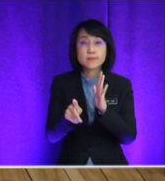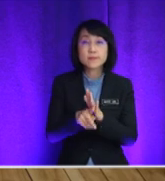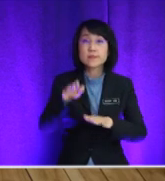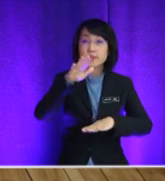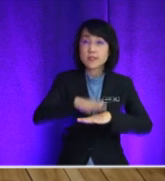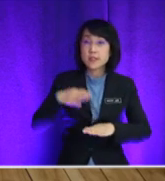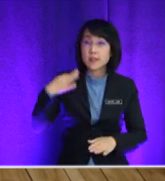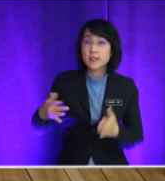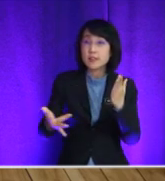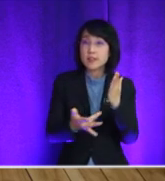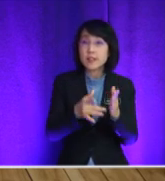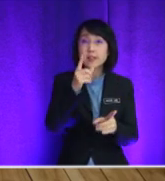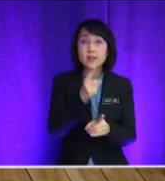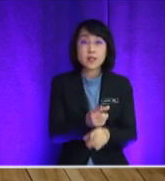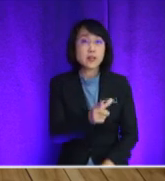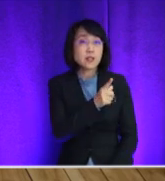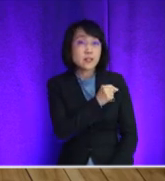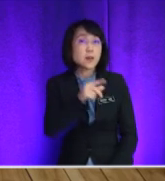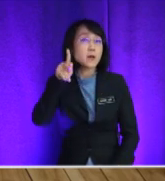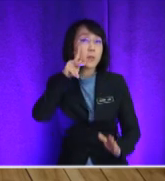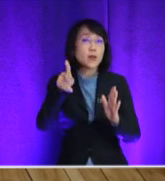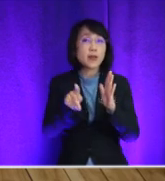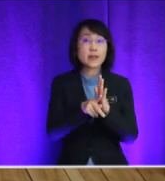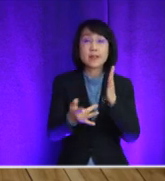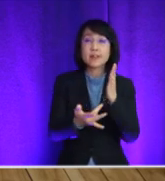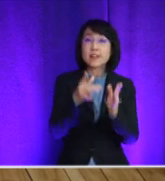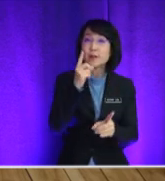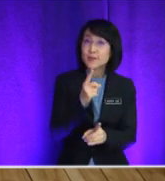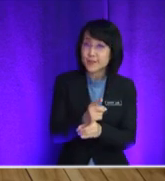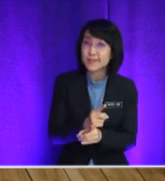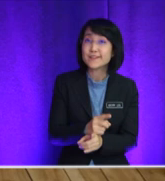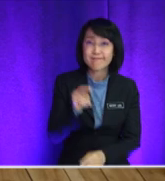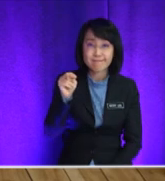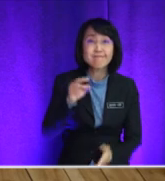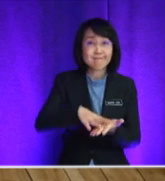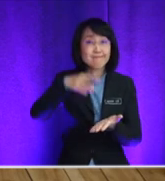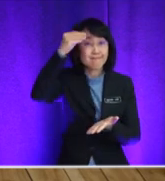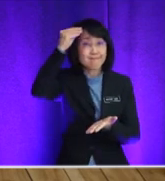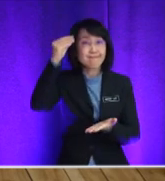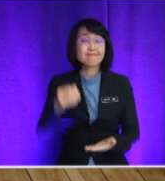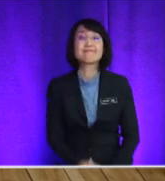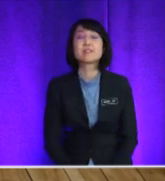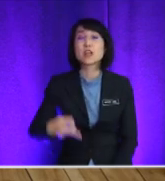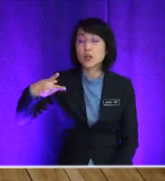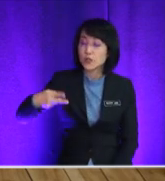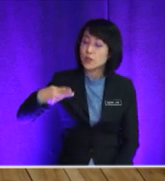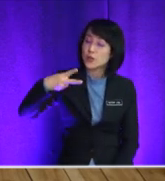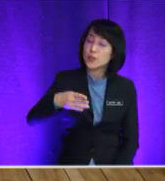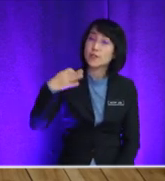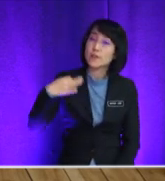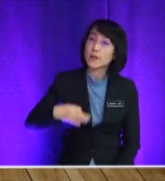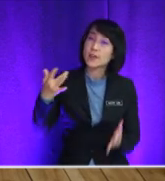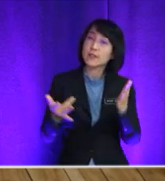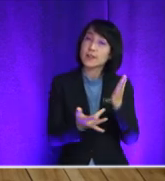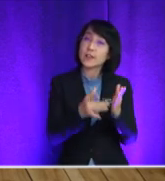dan menyemat pola dengan teknik yang betul nah ini nanti kita belajar nih ya menggunting Febri dengan teknik